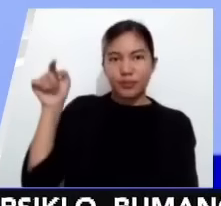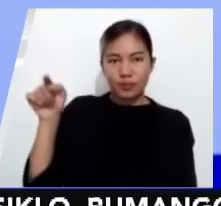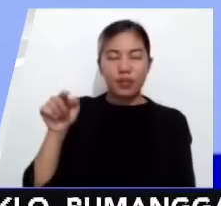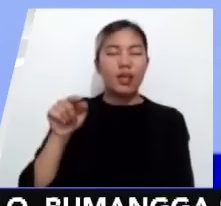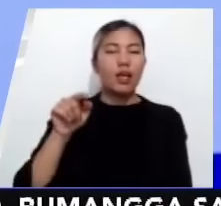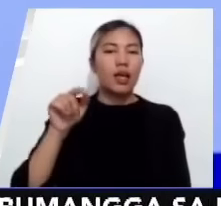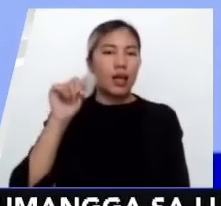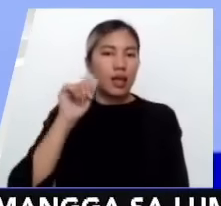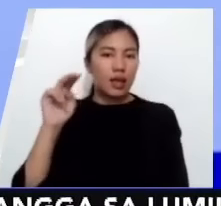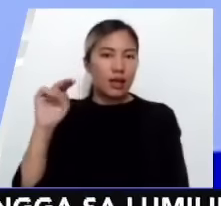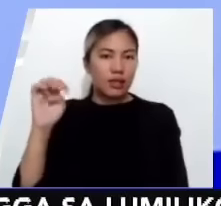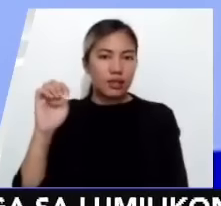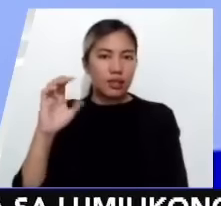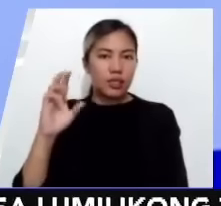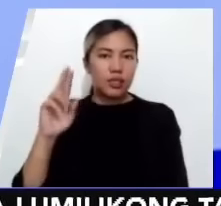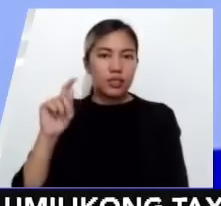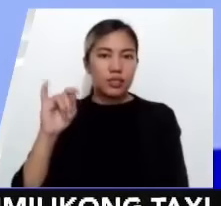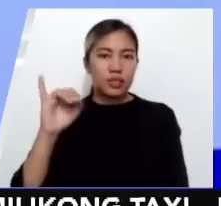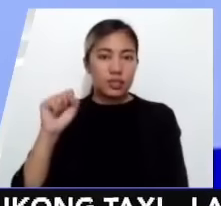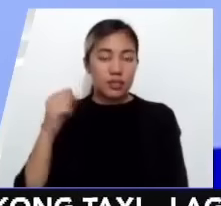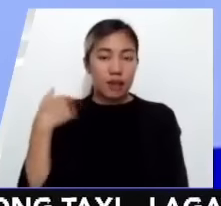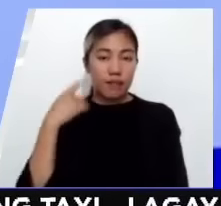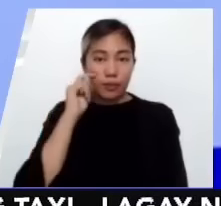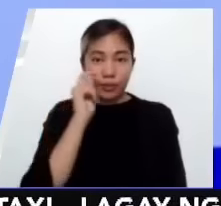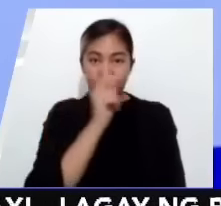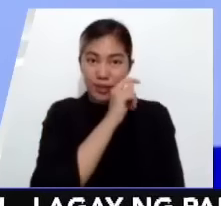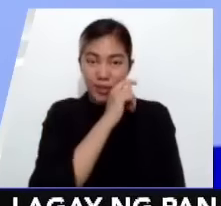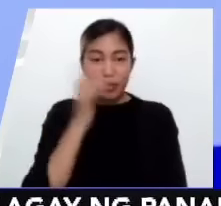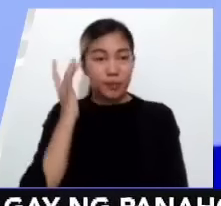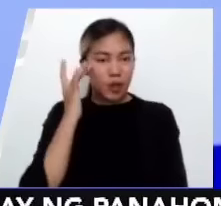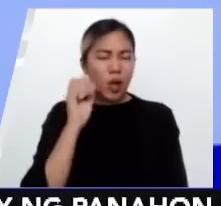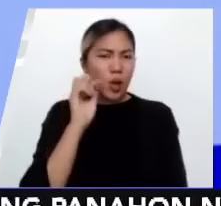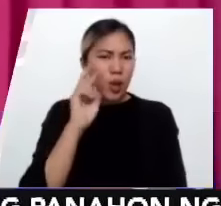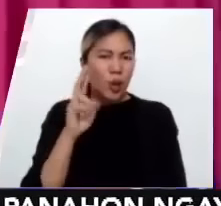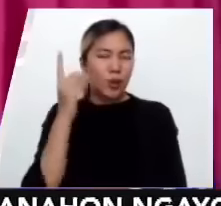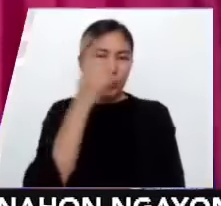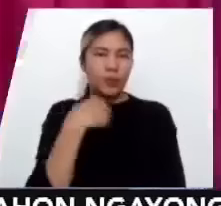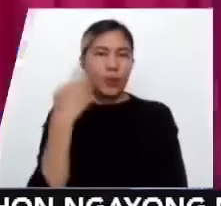na? Kaloka o kaloka-like kaya yan?